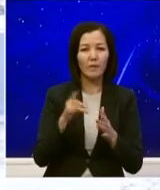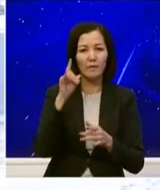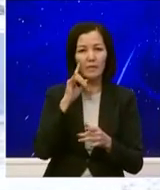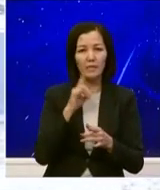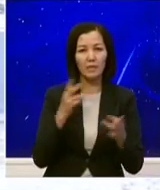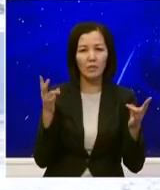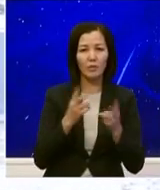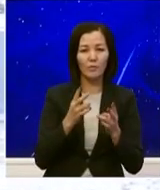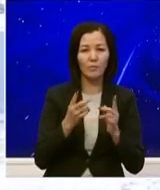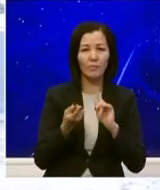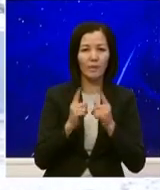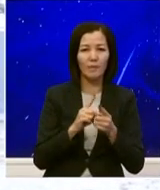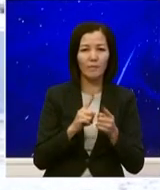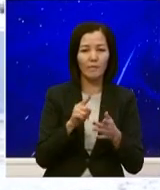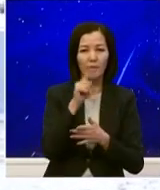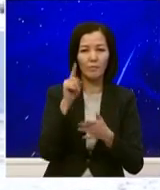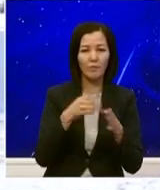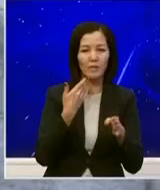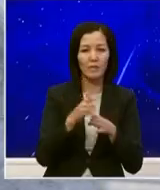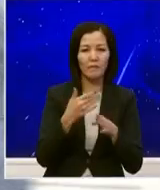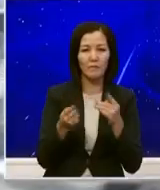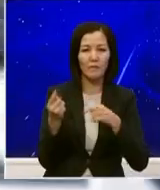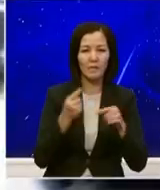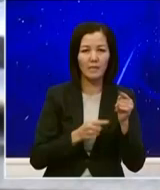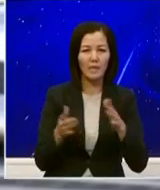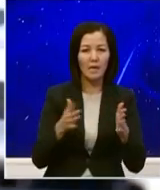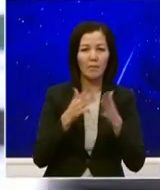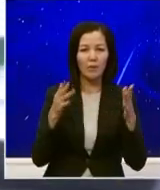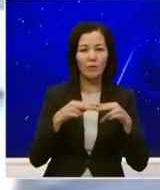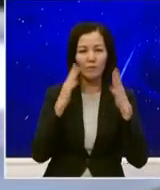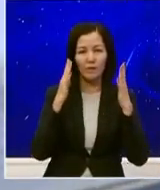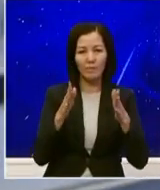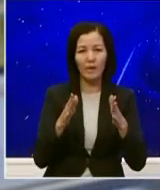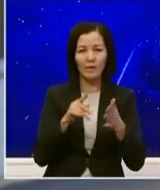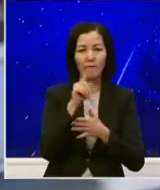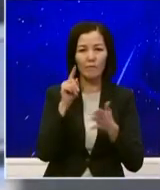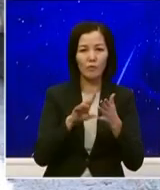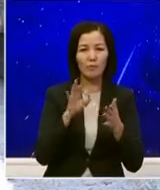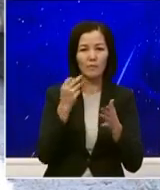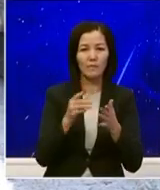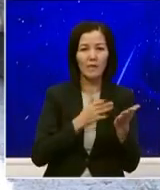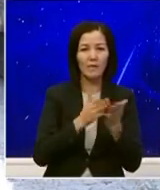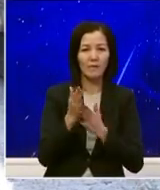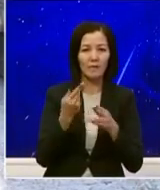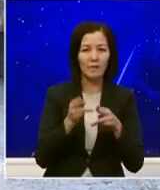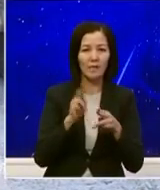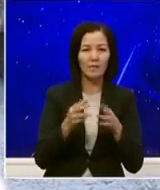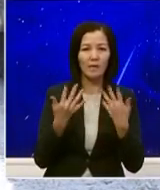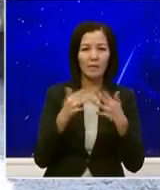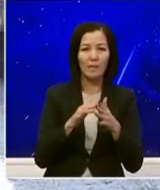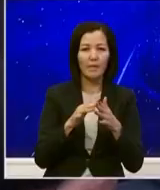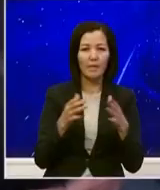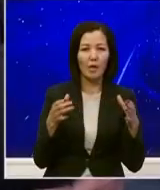Казахстане нужны кардинальные перемены и в вопросе кредитования бизнеса. Большое внимание уделено также вопросам социальной сферы.